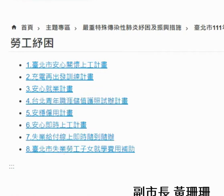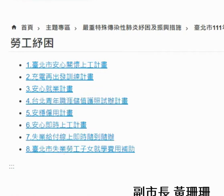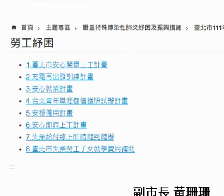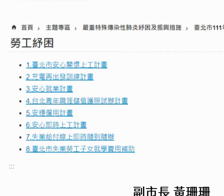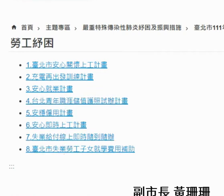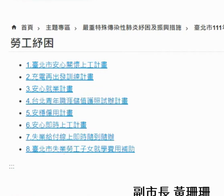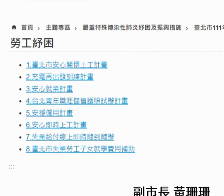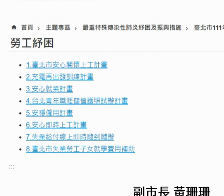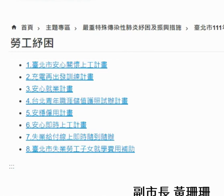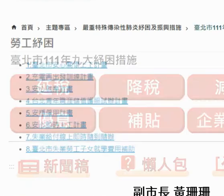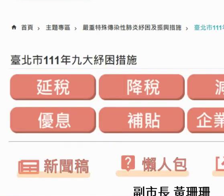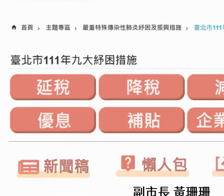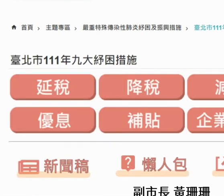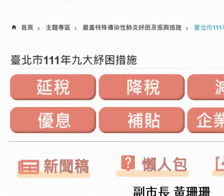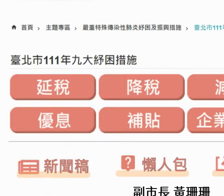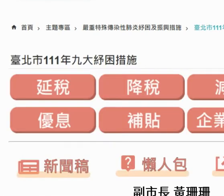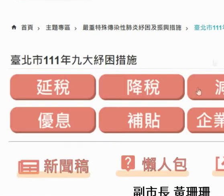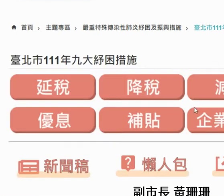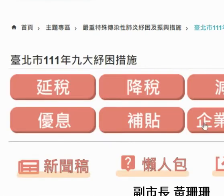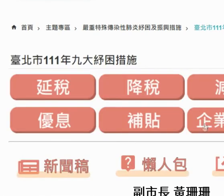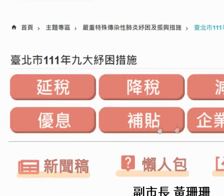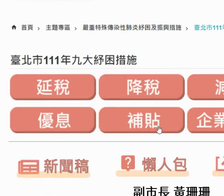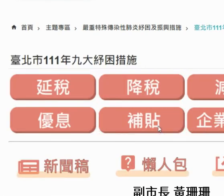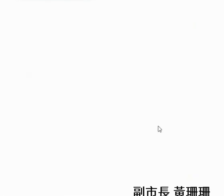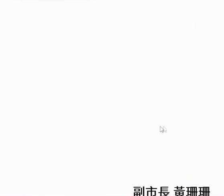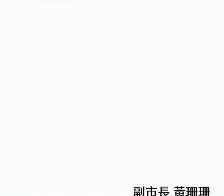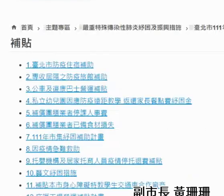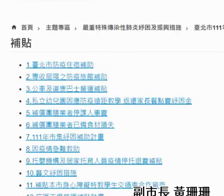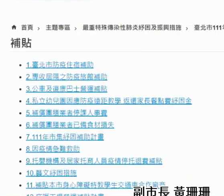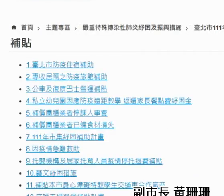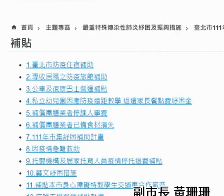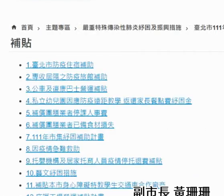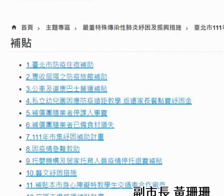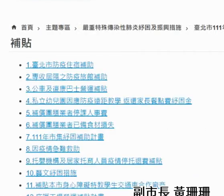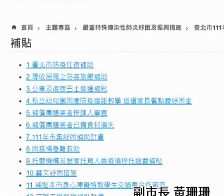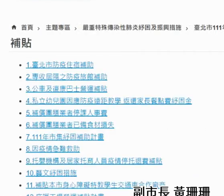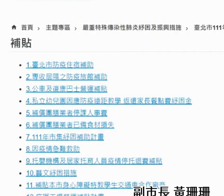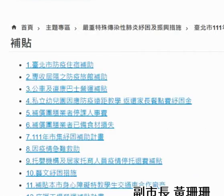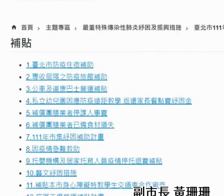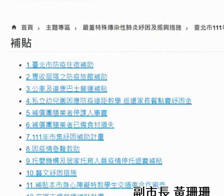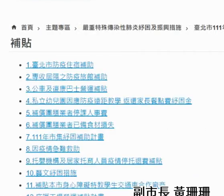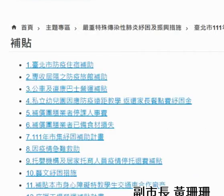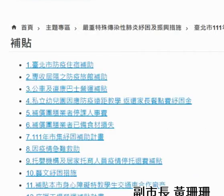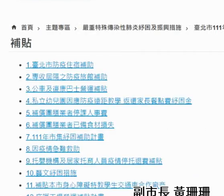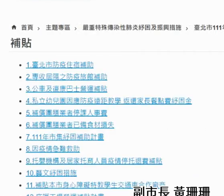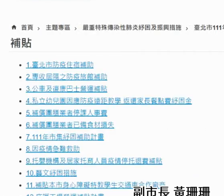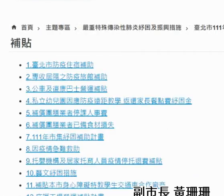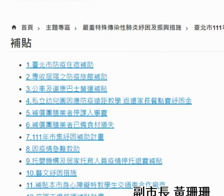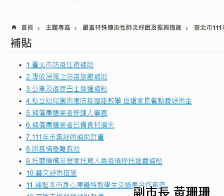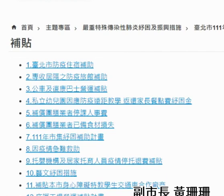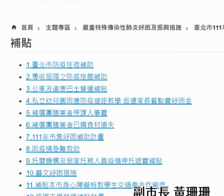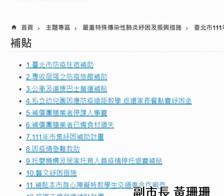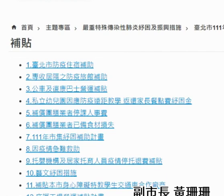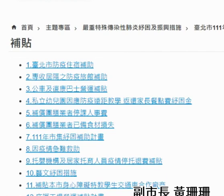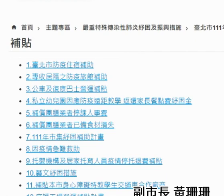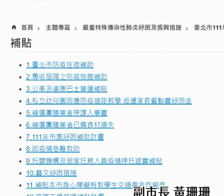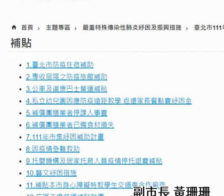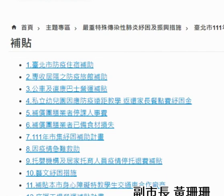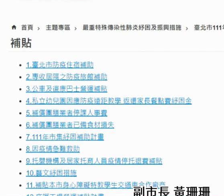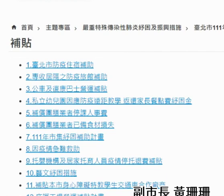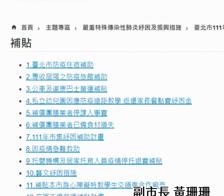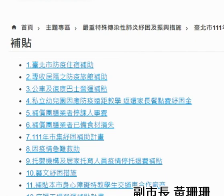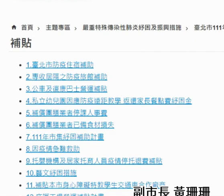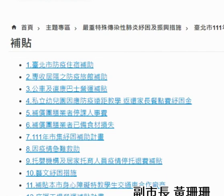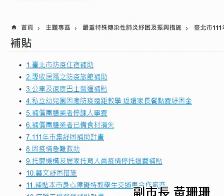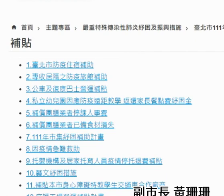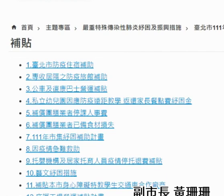专区，也是一样扫 QR code 就可以在线上来申请相关的纾困。那细节部分，第一个部